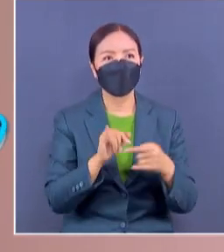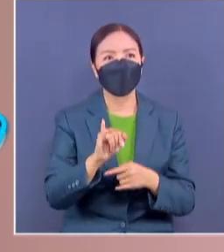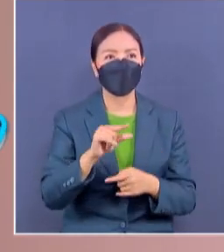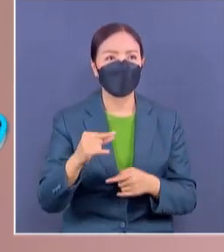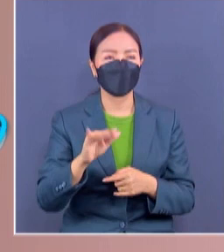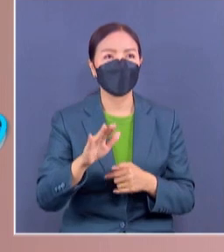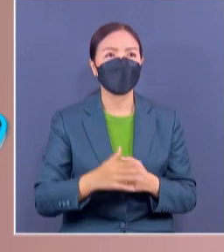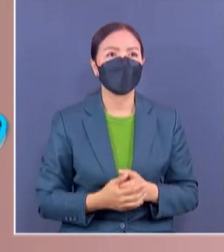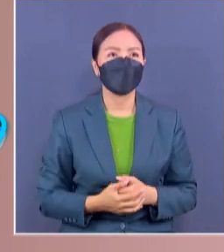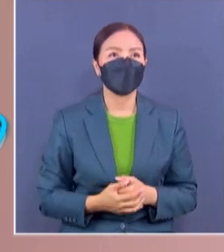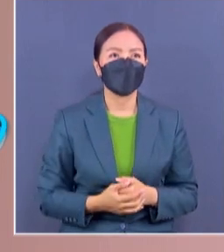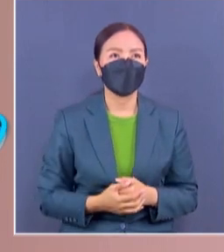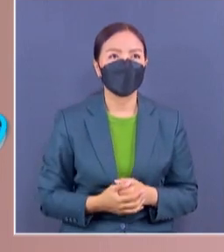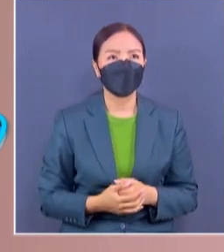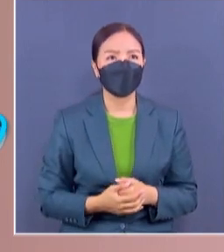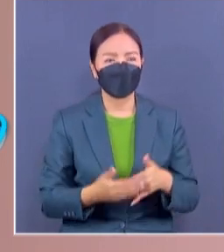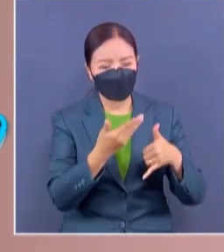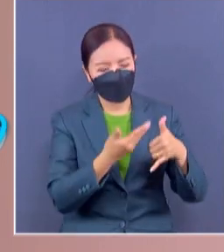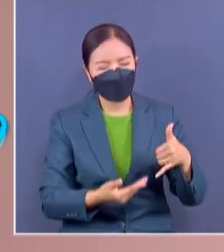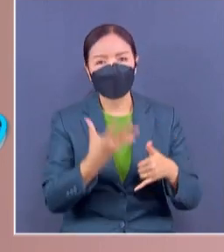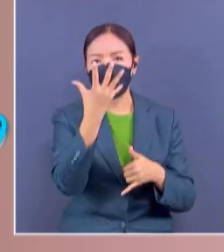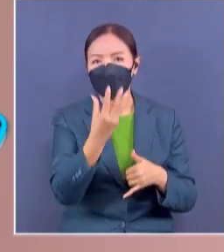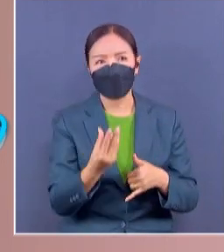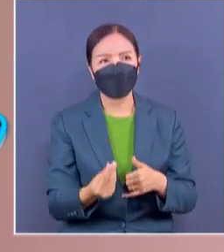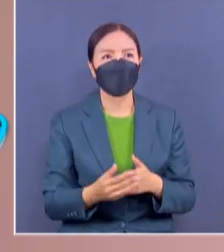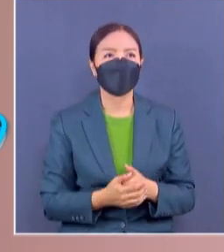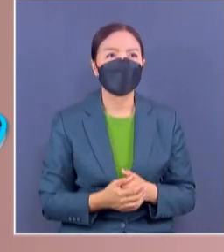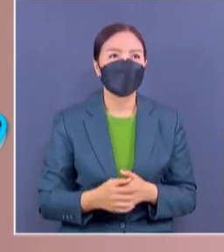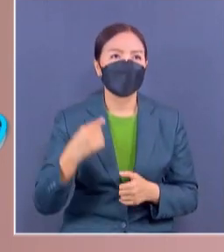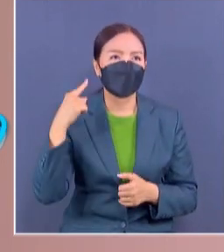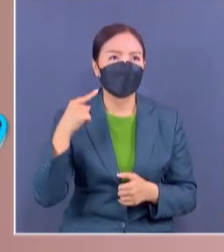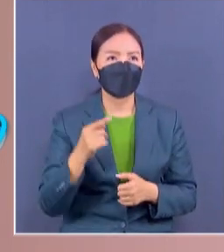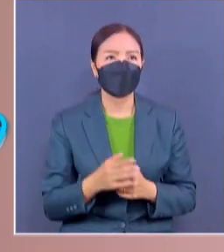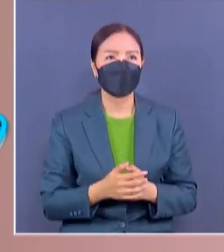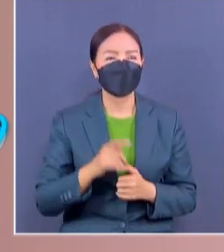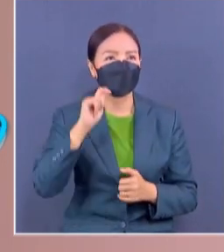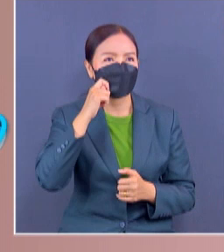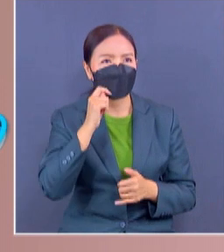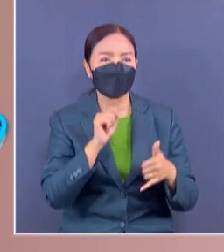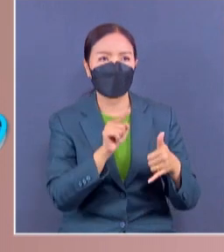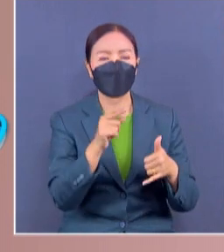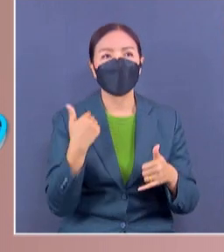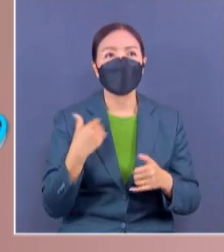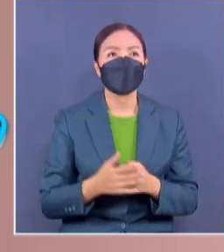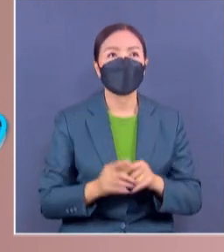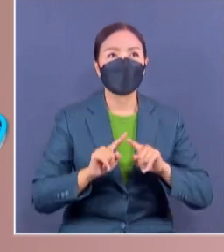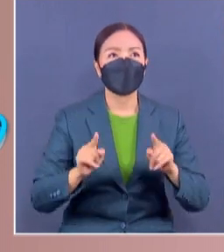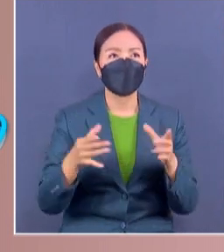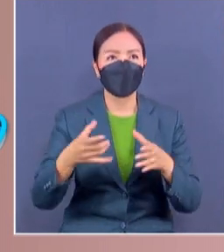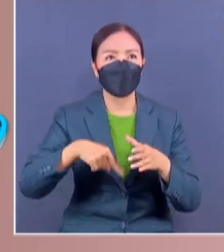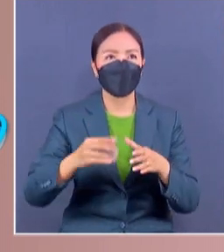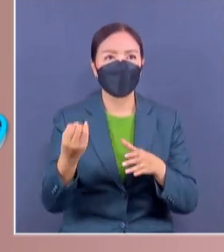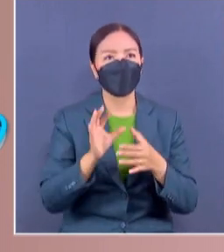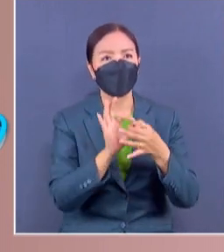ตัวบอกเลยค่ะว่าหุ่นเนี่ยพร้อมเพรียว LS จนสาวๆหลายคนก็ต้องต่างพากันอิจฉาเลยค่ะแต่ก็มีบางกลุ่มนะค